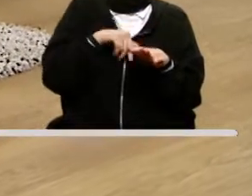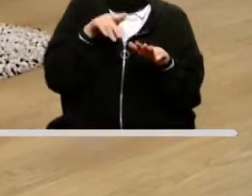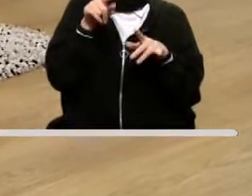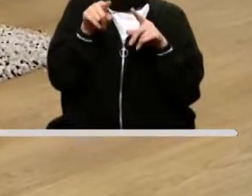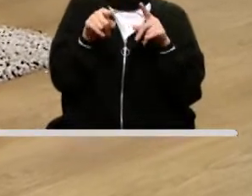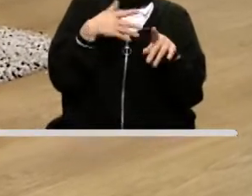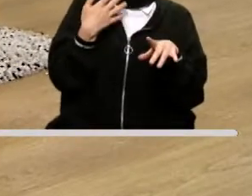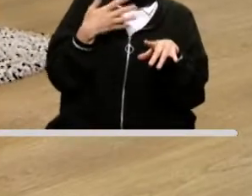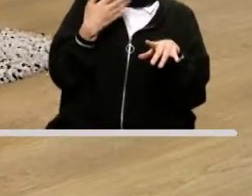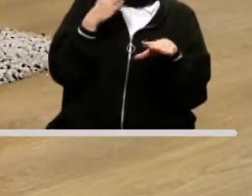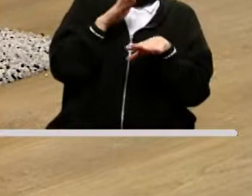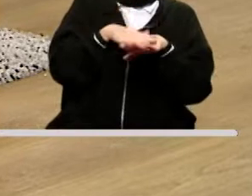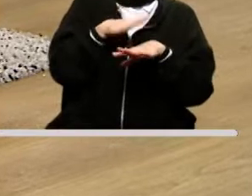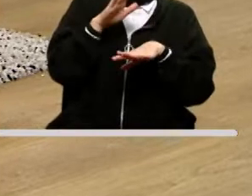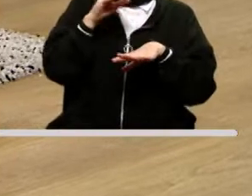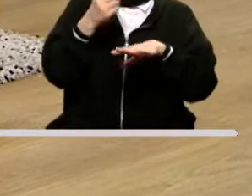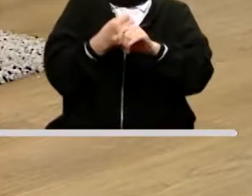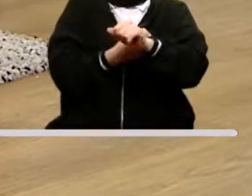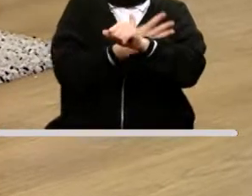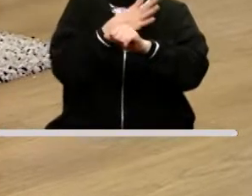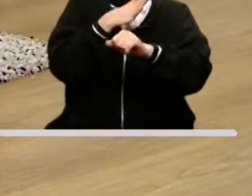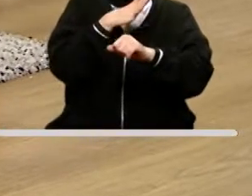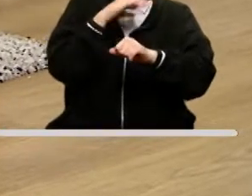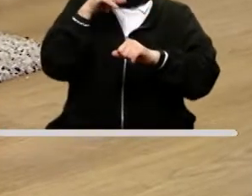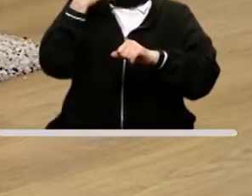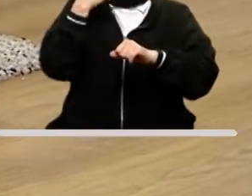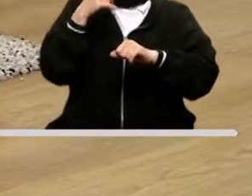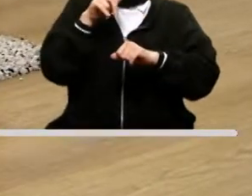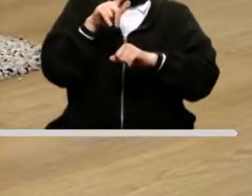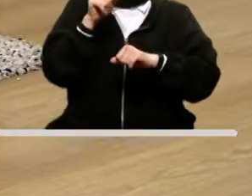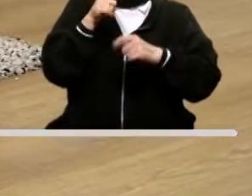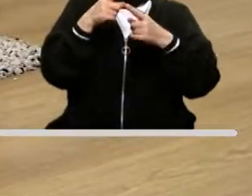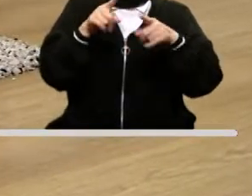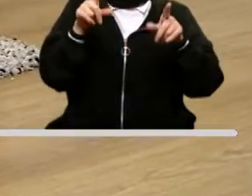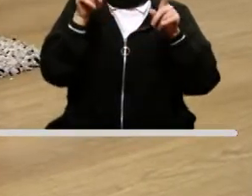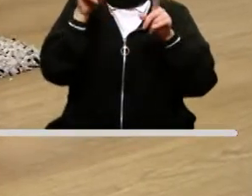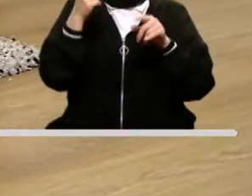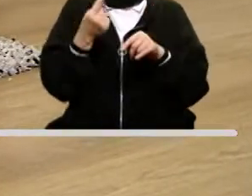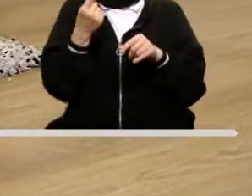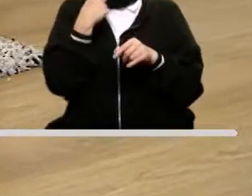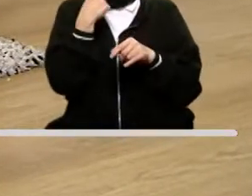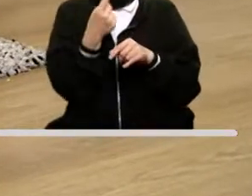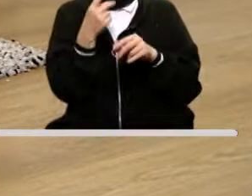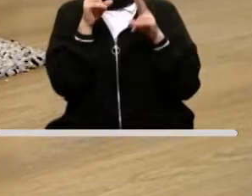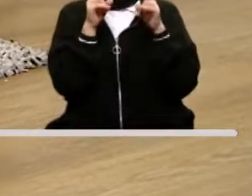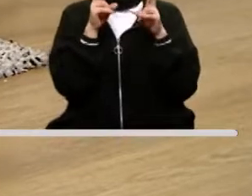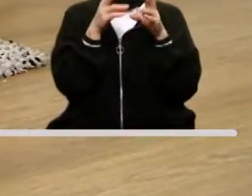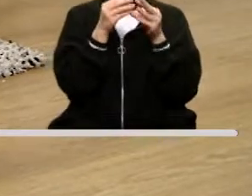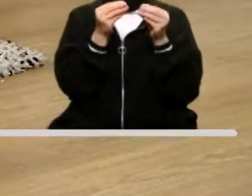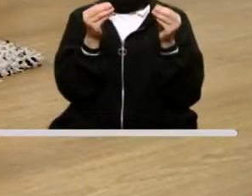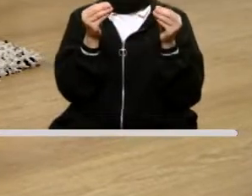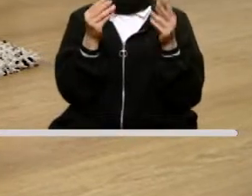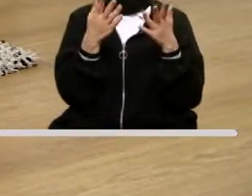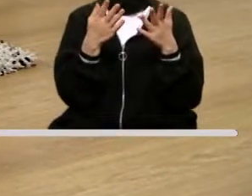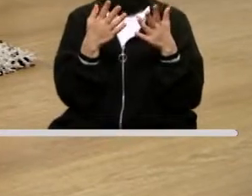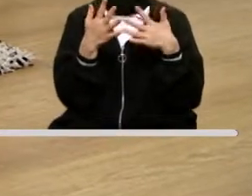edilmemiş duygum var? Hangi bastırdığım duygular var? Hı. Şimdi buradan farklı yere bağlayacağım. Konuyu çok da